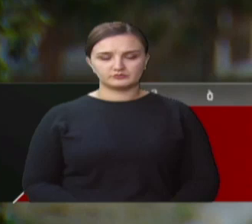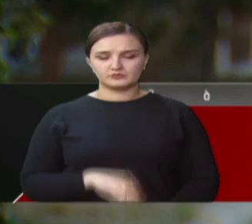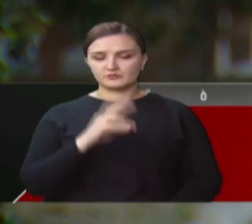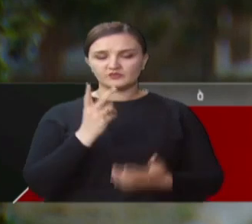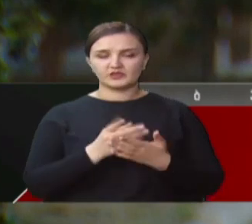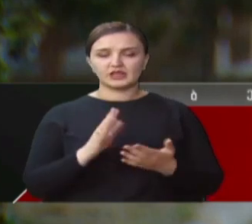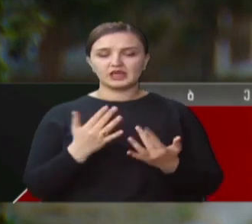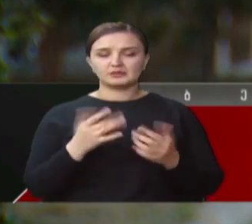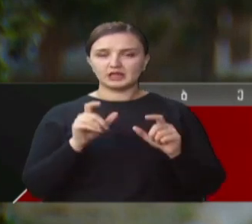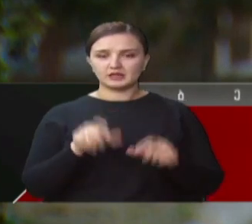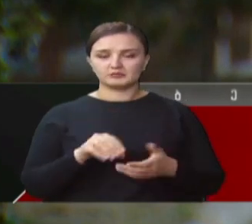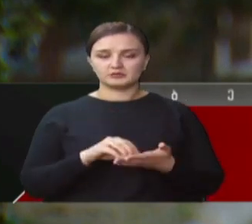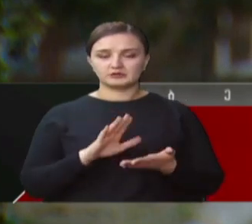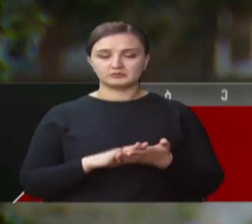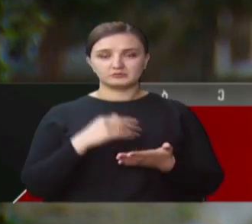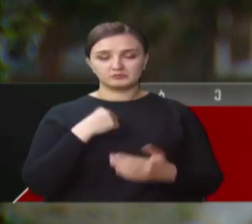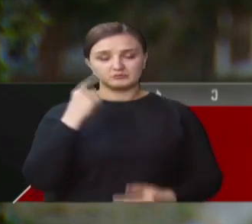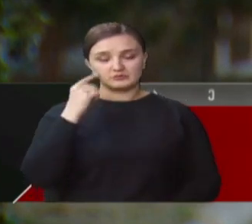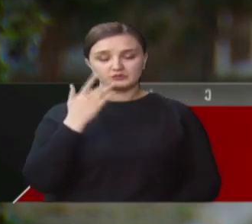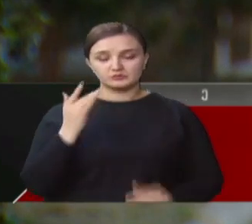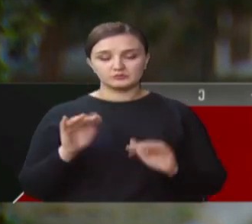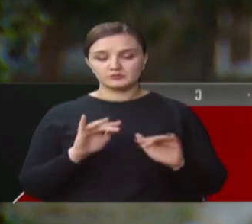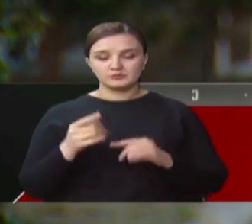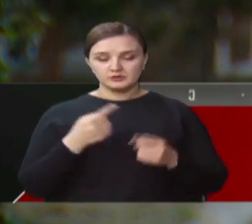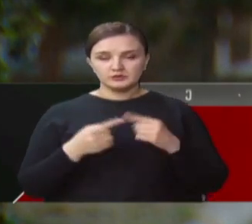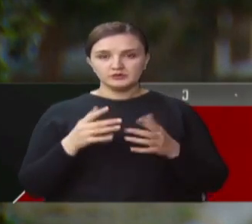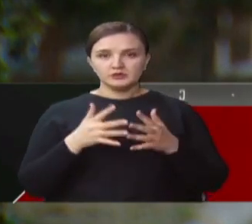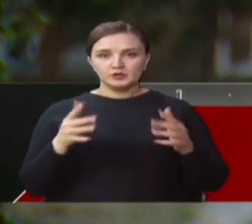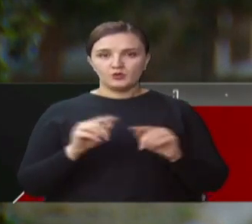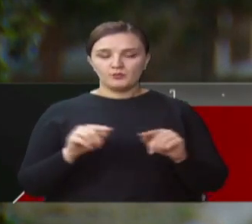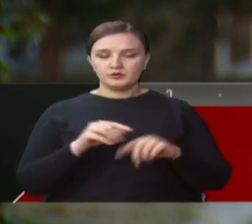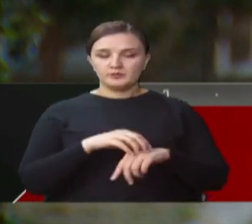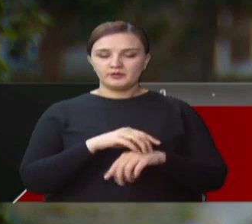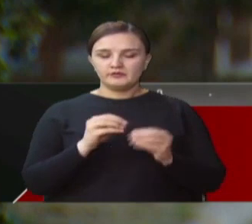ადამიანი დარეგისტრირდა, მე ვფიქრობ, ნაციონალური მოძრაობა კვლავ რჩება უმსხვილეს ოპოზიციურ პარტიად და